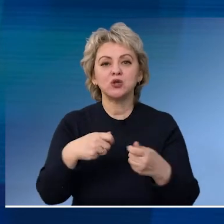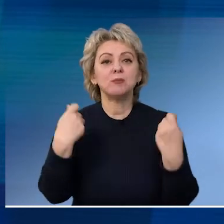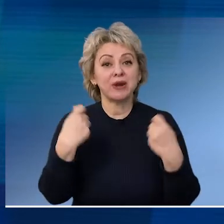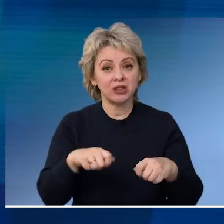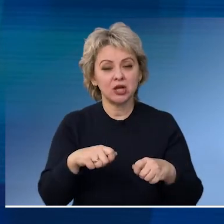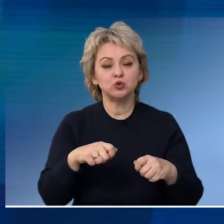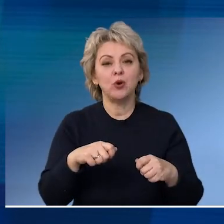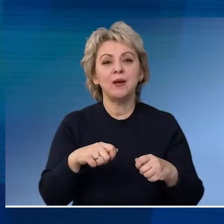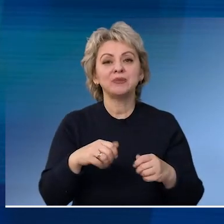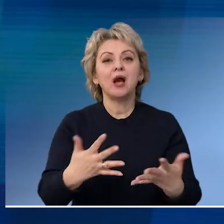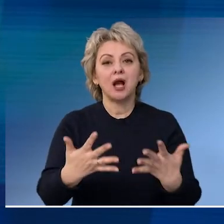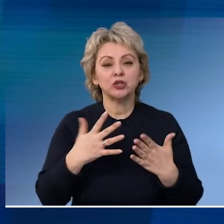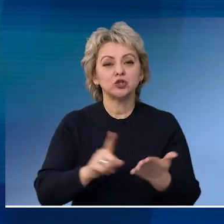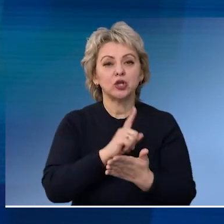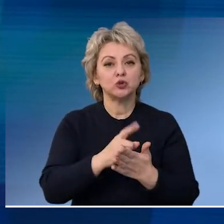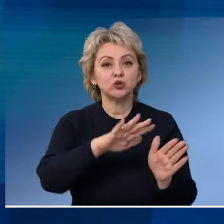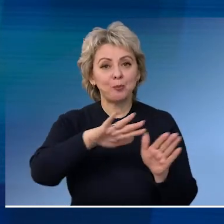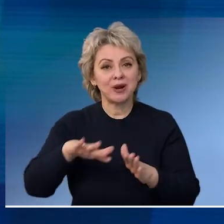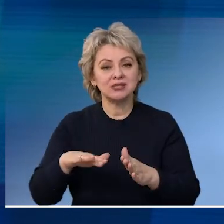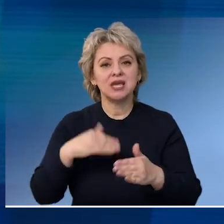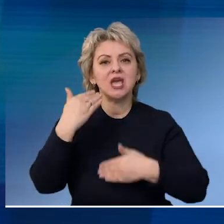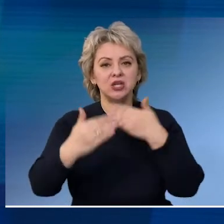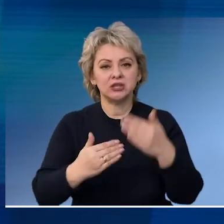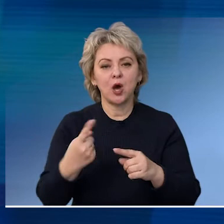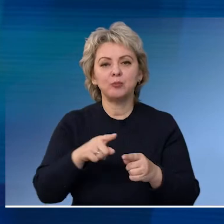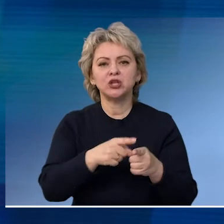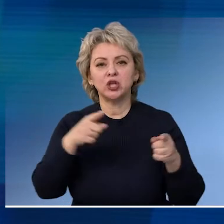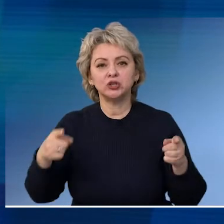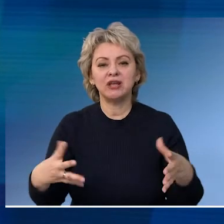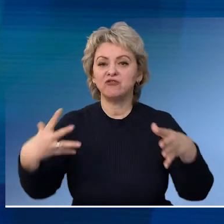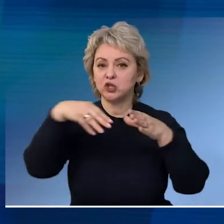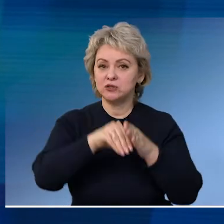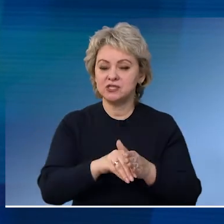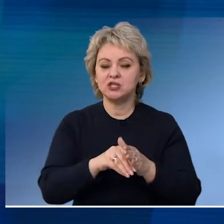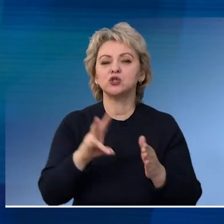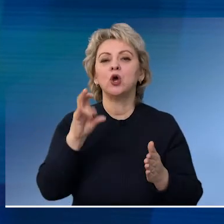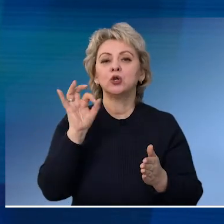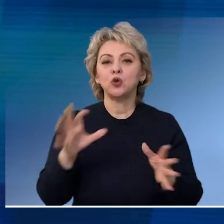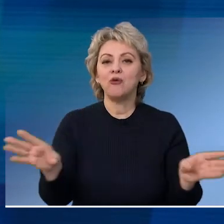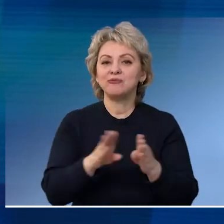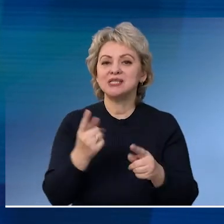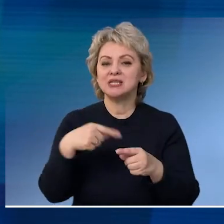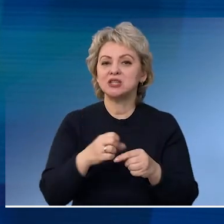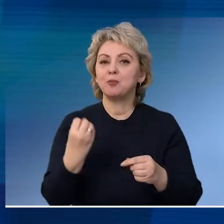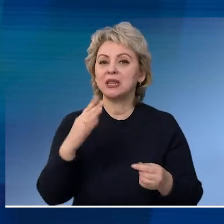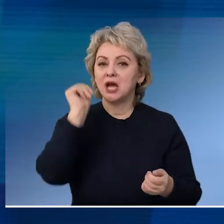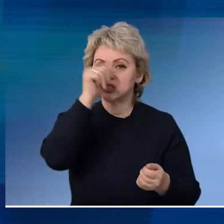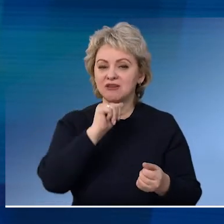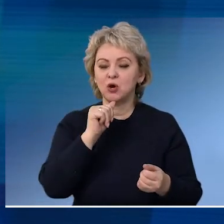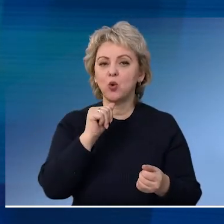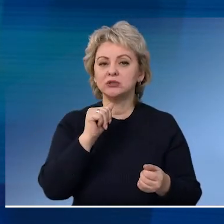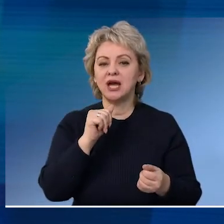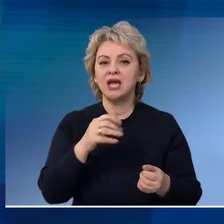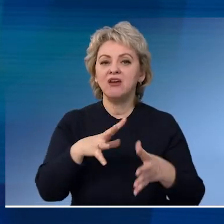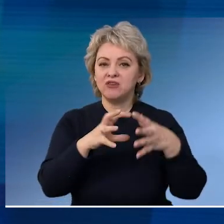и розничную продажу, конечно, должен пройти определенные этапы, это длинные инвестиции, но вместе с тем, с 2015